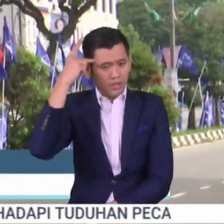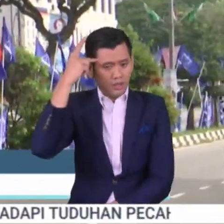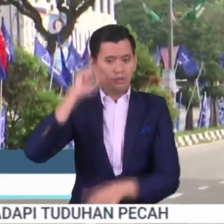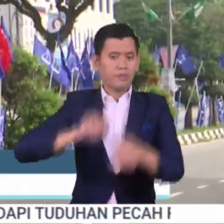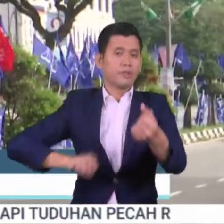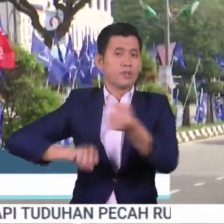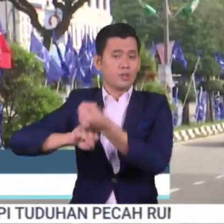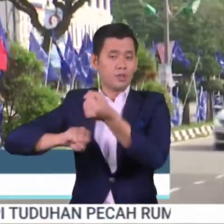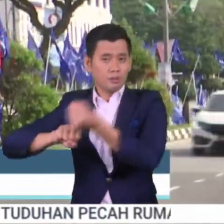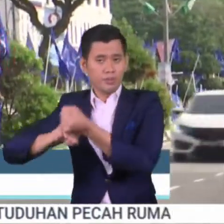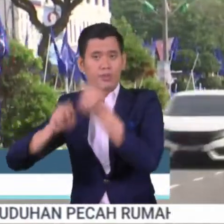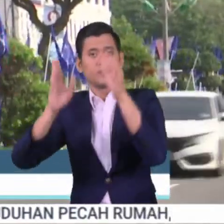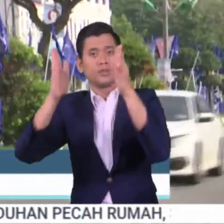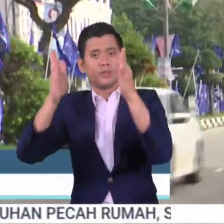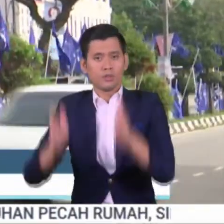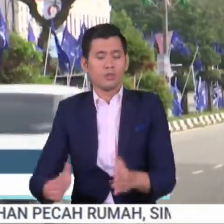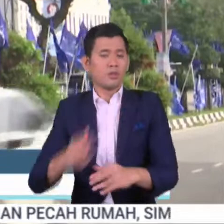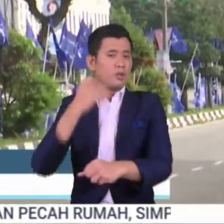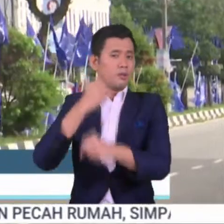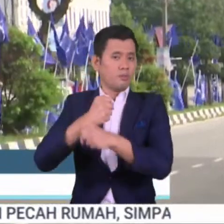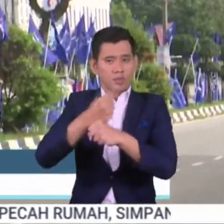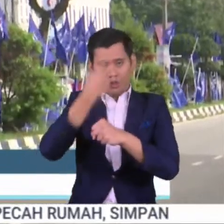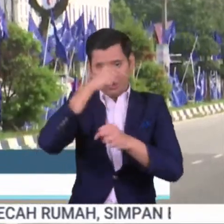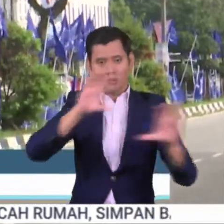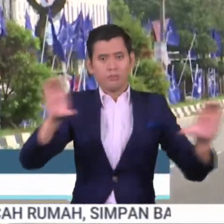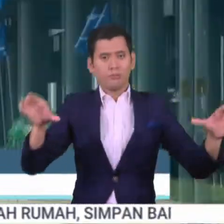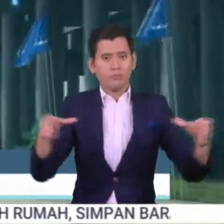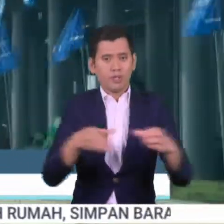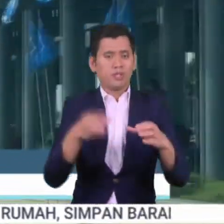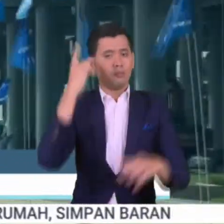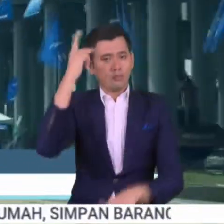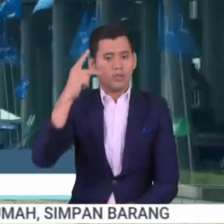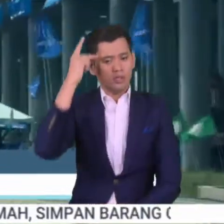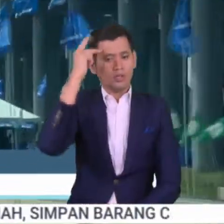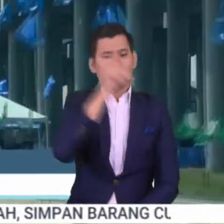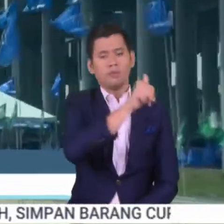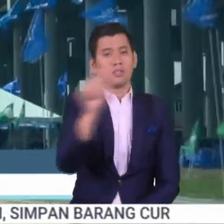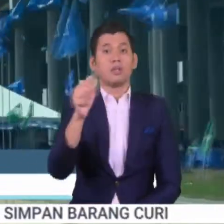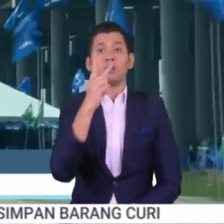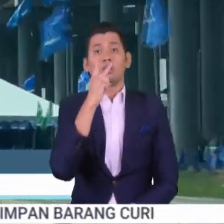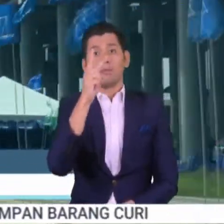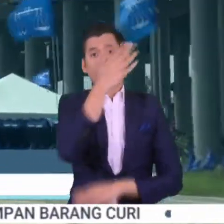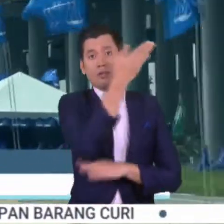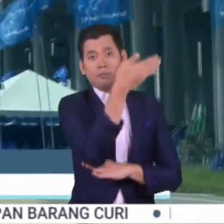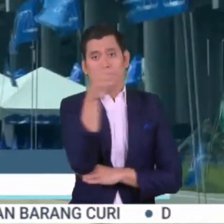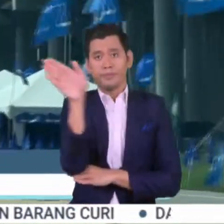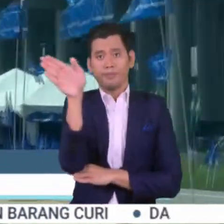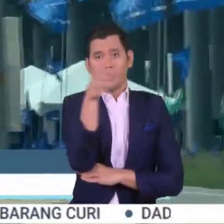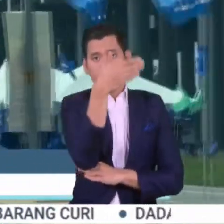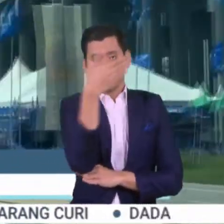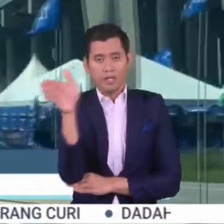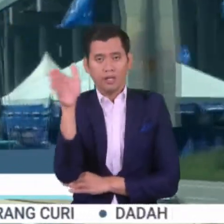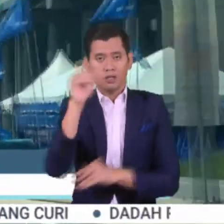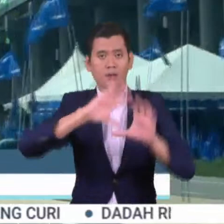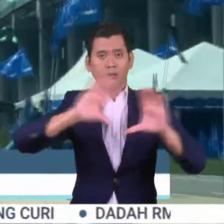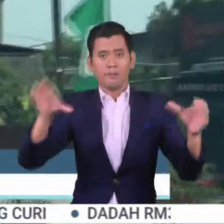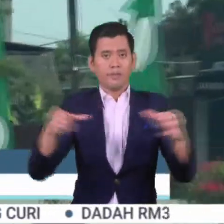penyokong-penyokong ataupun mereka yang bekerja untuk parti masing-masing untuk memastikan bendera-bendera yang dipasang ini dalam keadaan